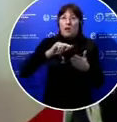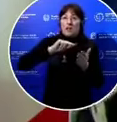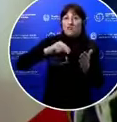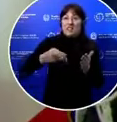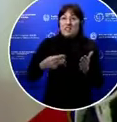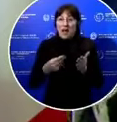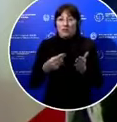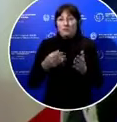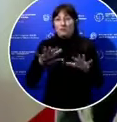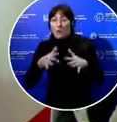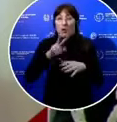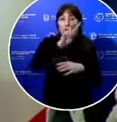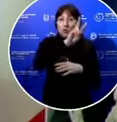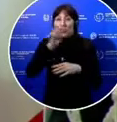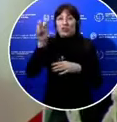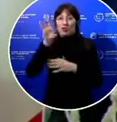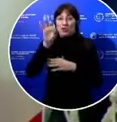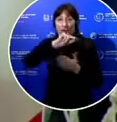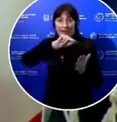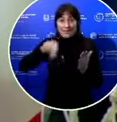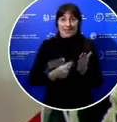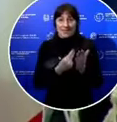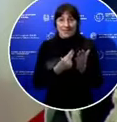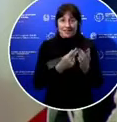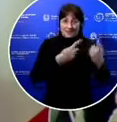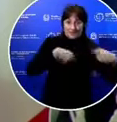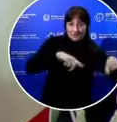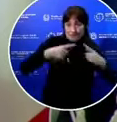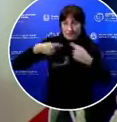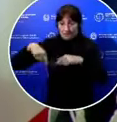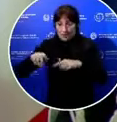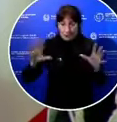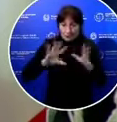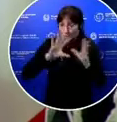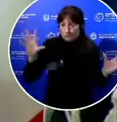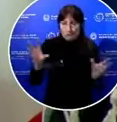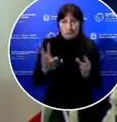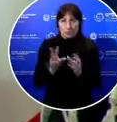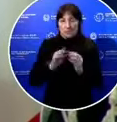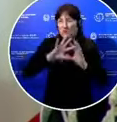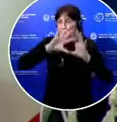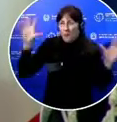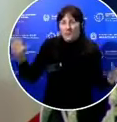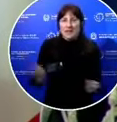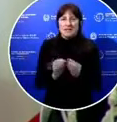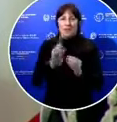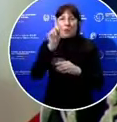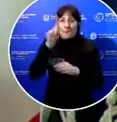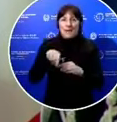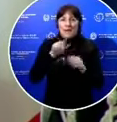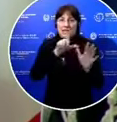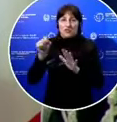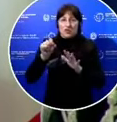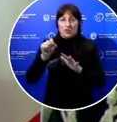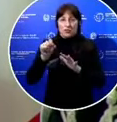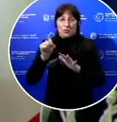media 250 iscritti per tavolo, per complessivi circa 1.700 partecipanti, che hanno seguito tutti i